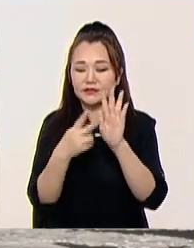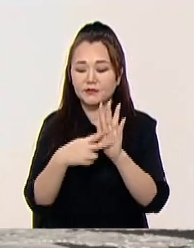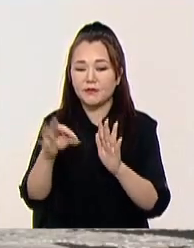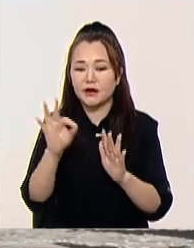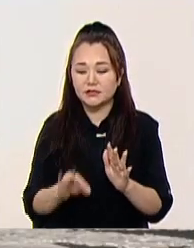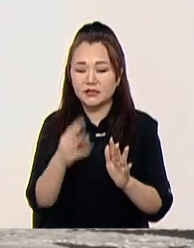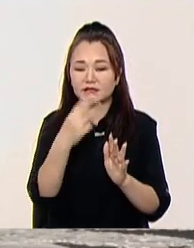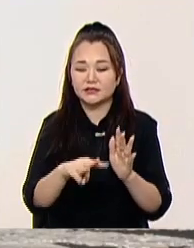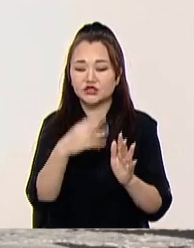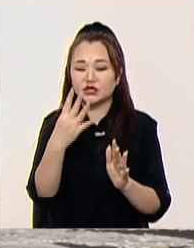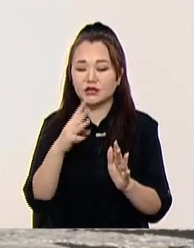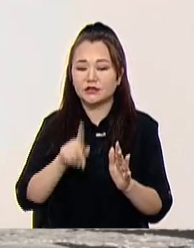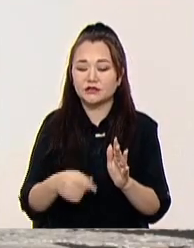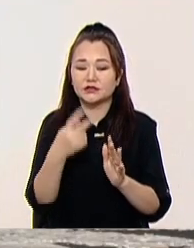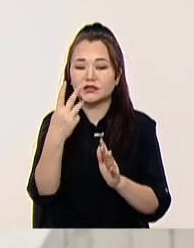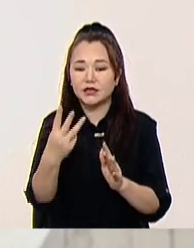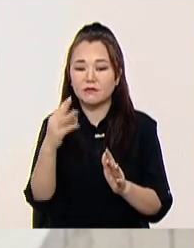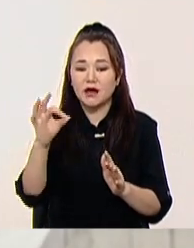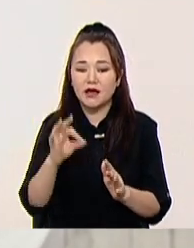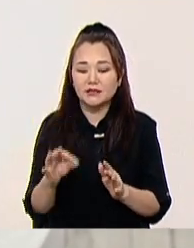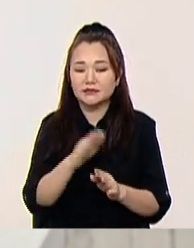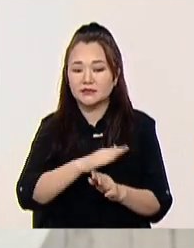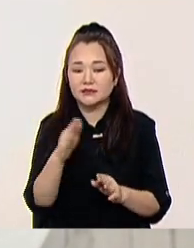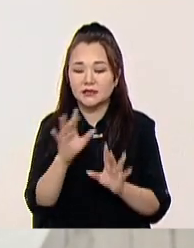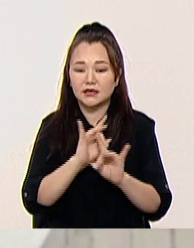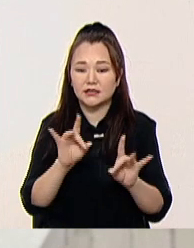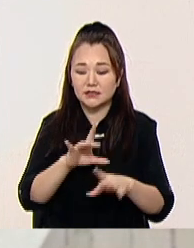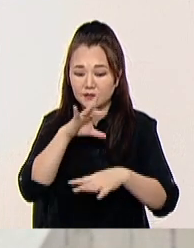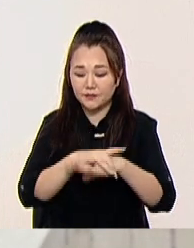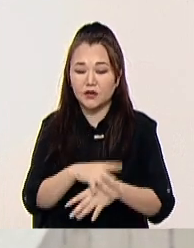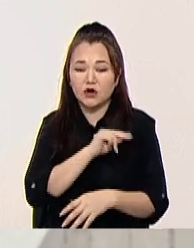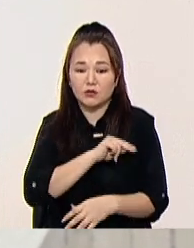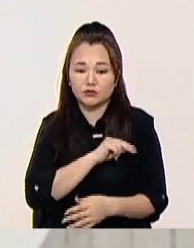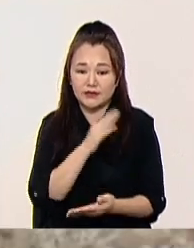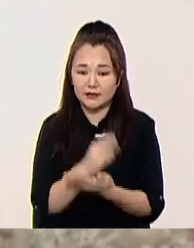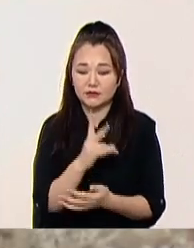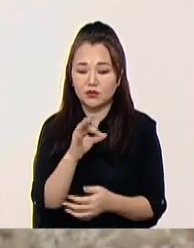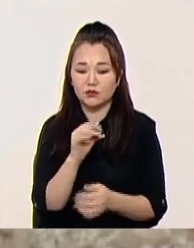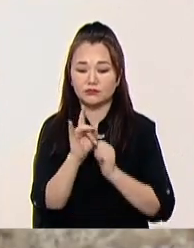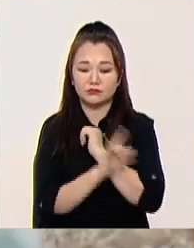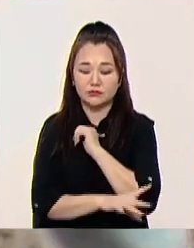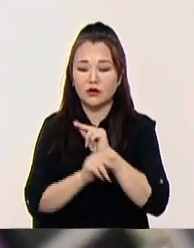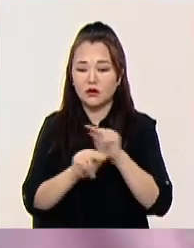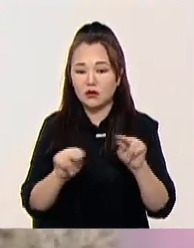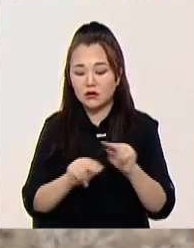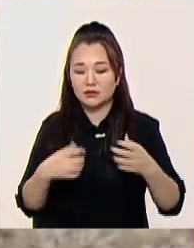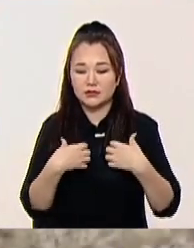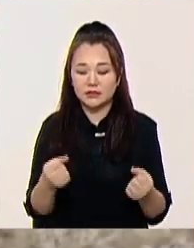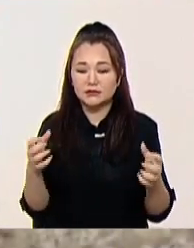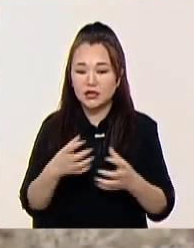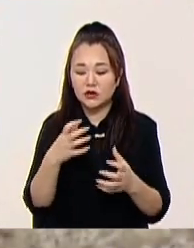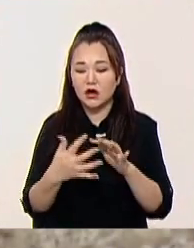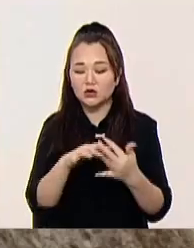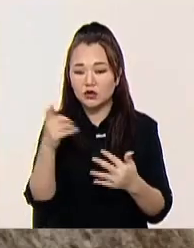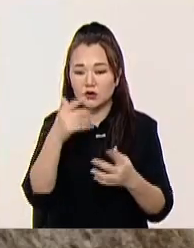27,7%-дан 34,3% аралығында екенін анықтаған. Ал сарапшылар жұмыс істейтін кедейлер табына білім беру, денсаулық сақтау, ауыл